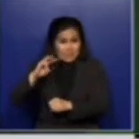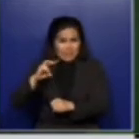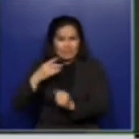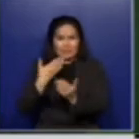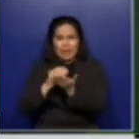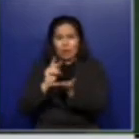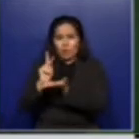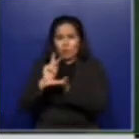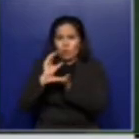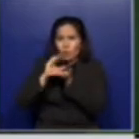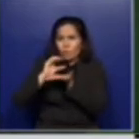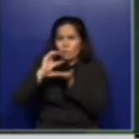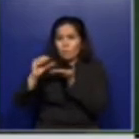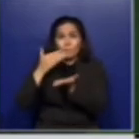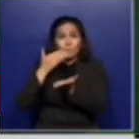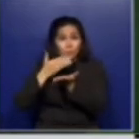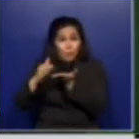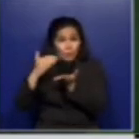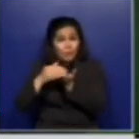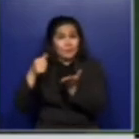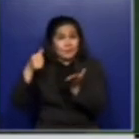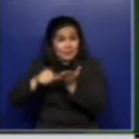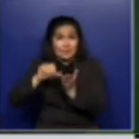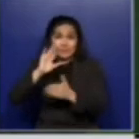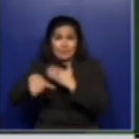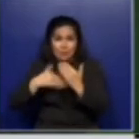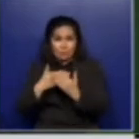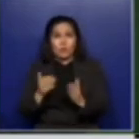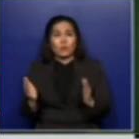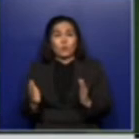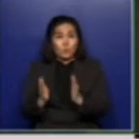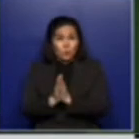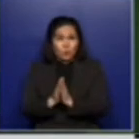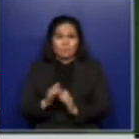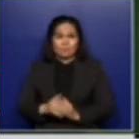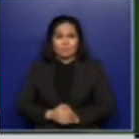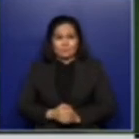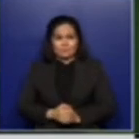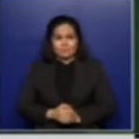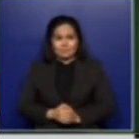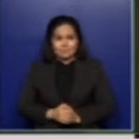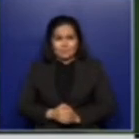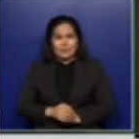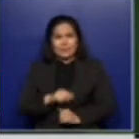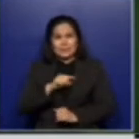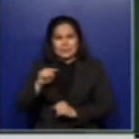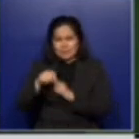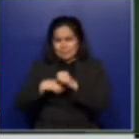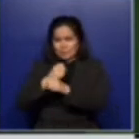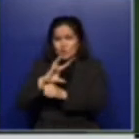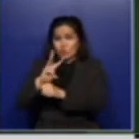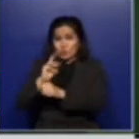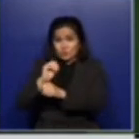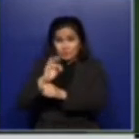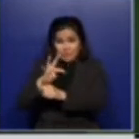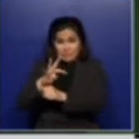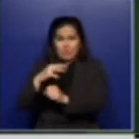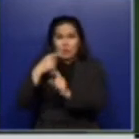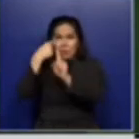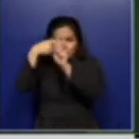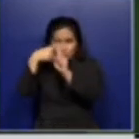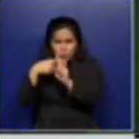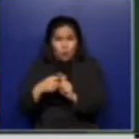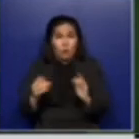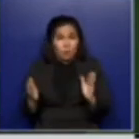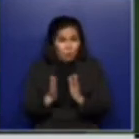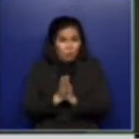งเงินสำหรับใช้หนี้เนี่ยโดยเฉลี่ยนะครับรวมถึงปีงบประมาณปี64นี้ด้วยเนี่ยซึ่งท่านตั้งงบประมาณ